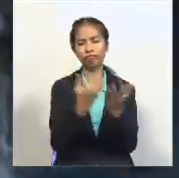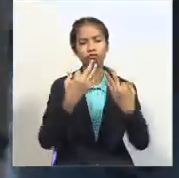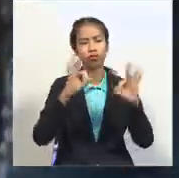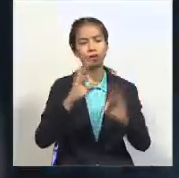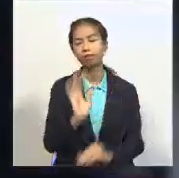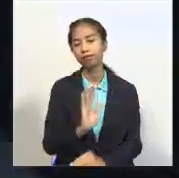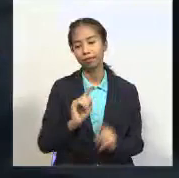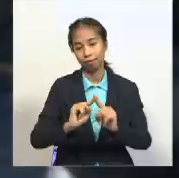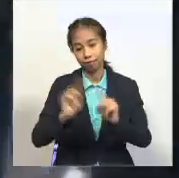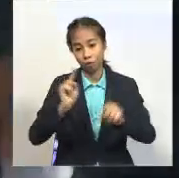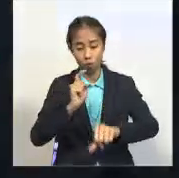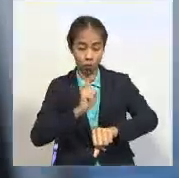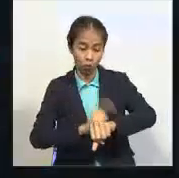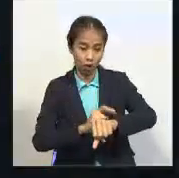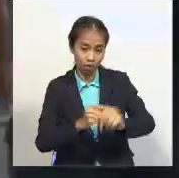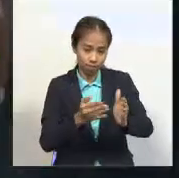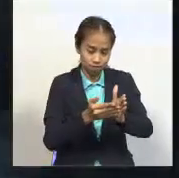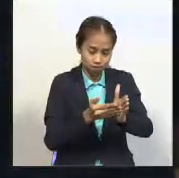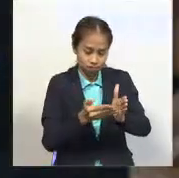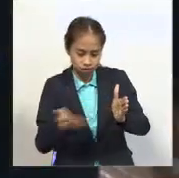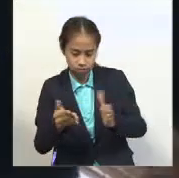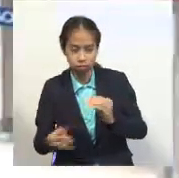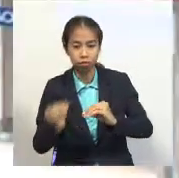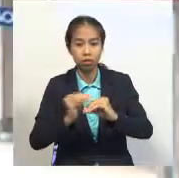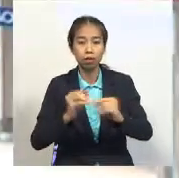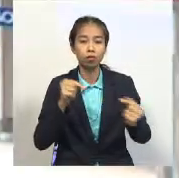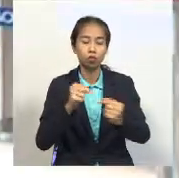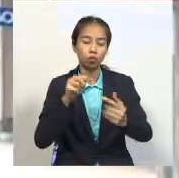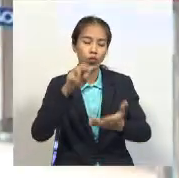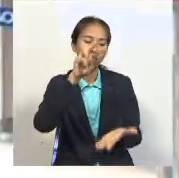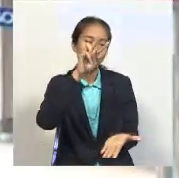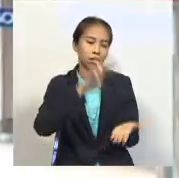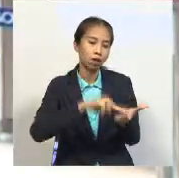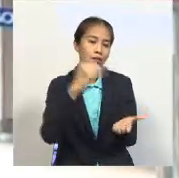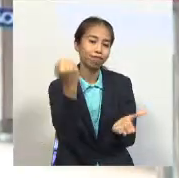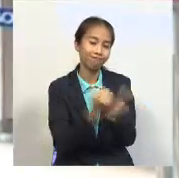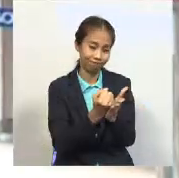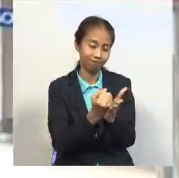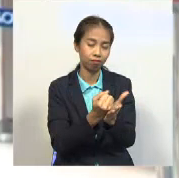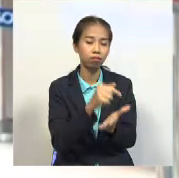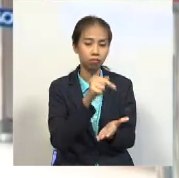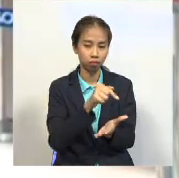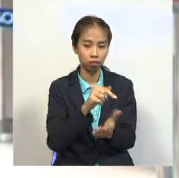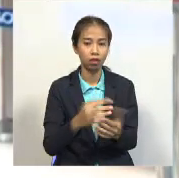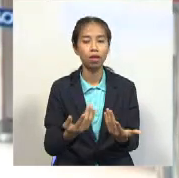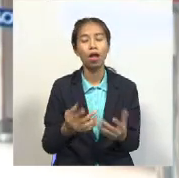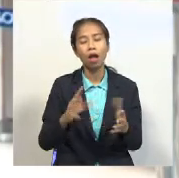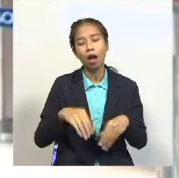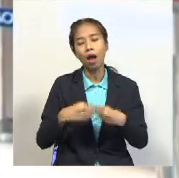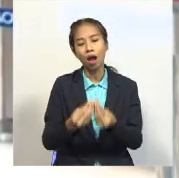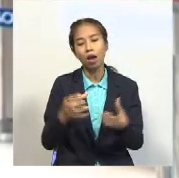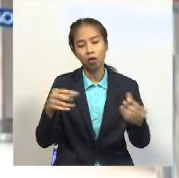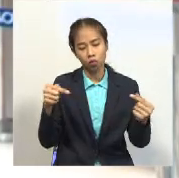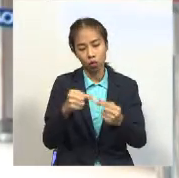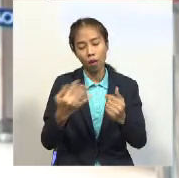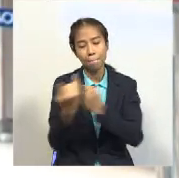ะให้เป็นการขยายเวลายกเว้นการเก็บค่าธรรมเนียมการตรวจตราหนังสือเดินทางหรือว่าวีซ่า on arrival กับ